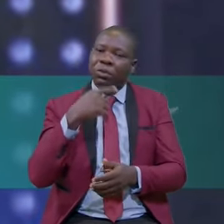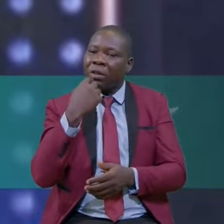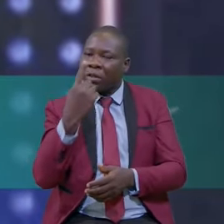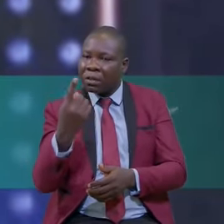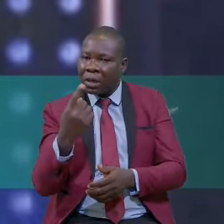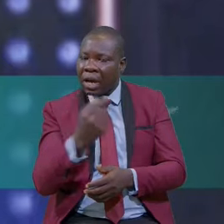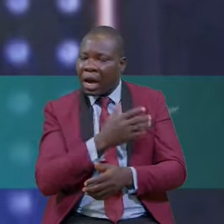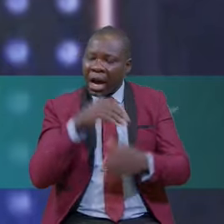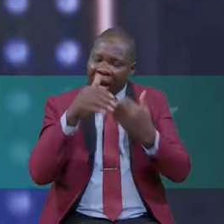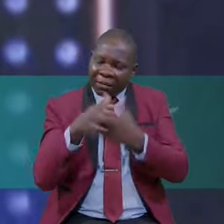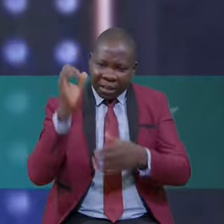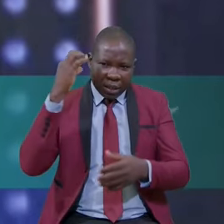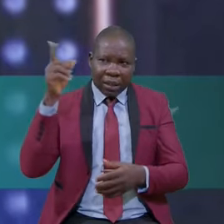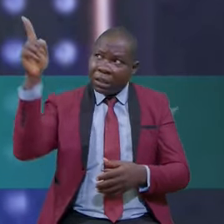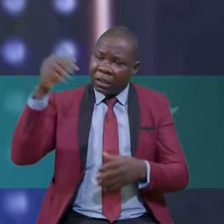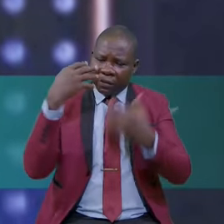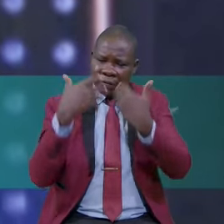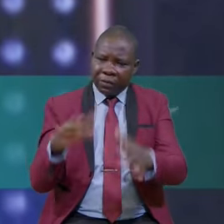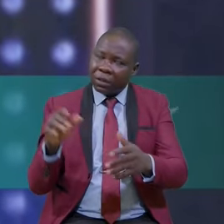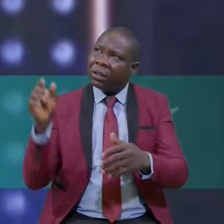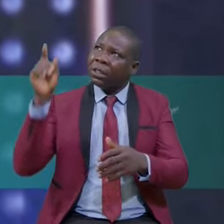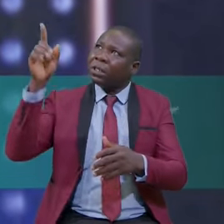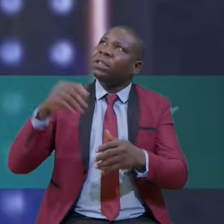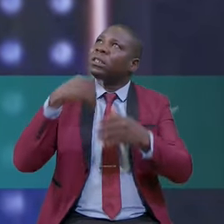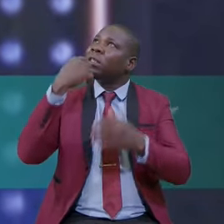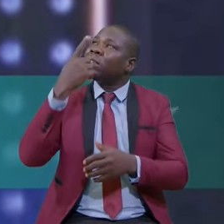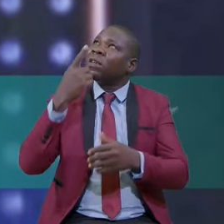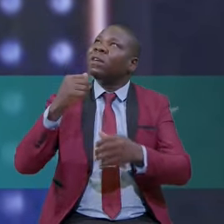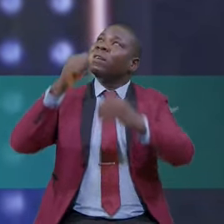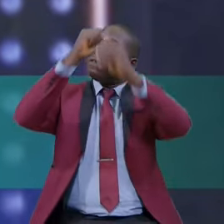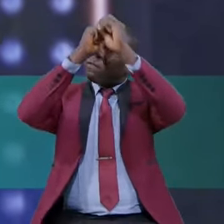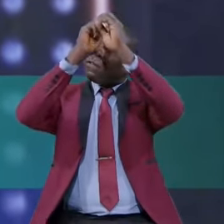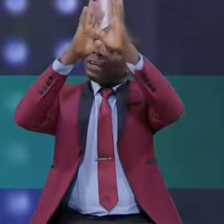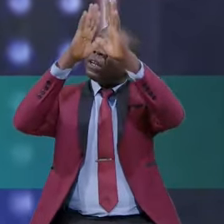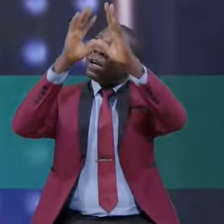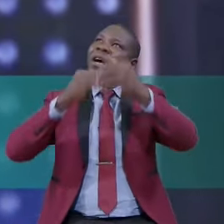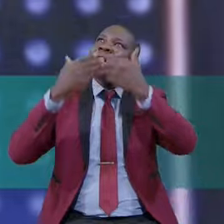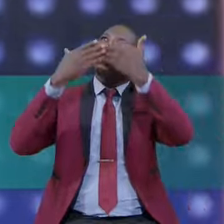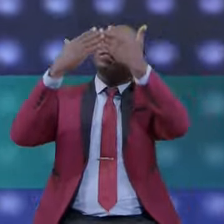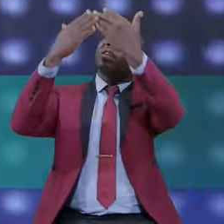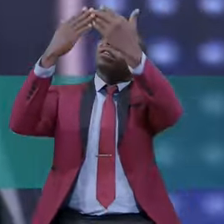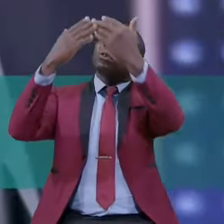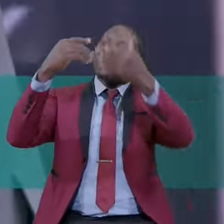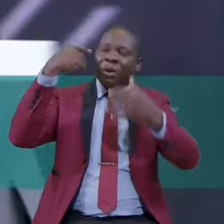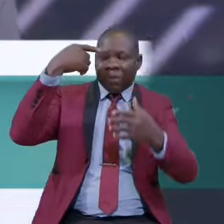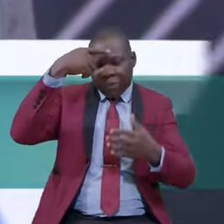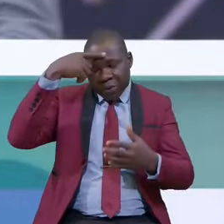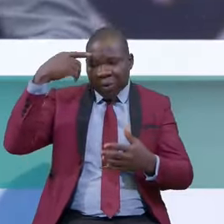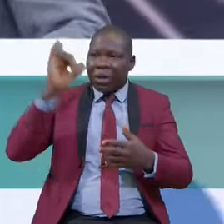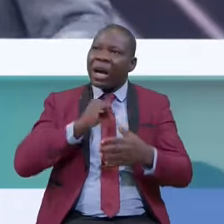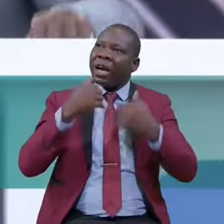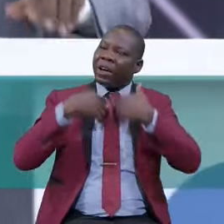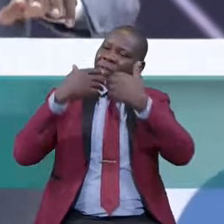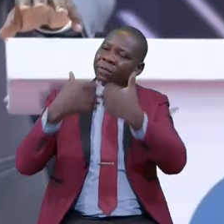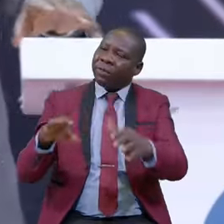achevé l'œuvre que tu m'as confiée. Parce qu'il était intrépide, il était fidèle. Et le Seigneur veut que